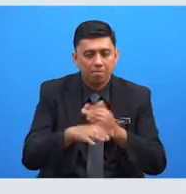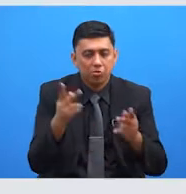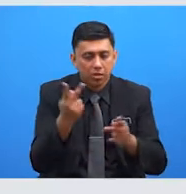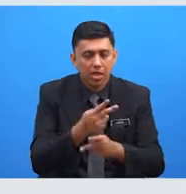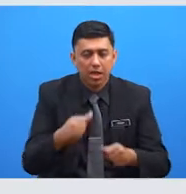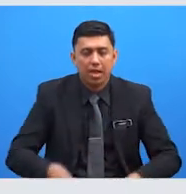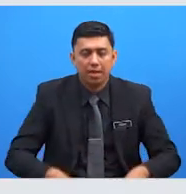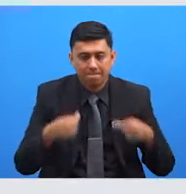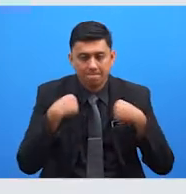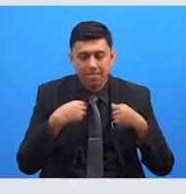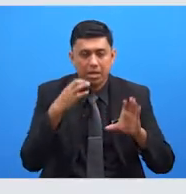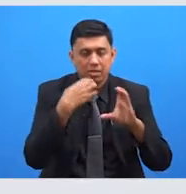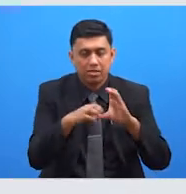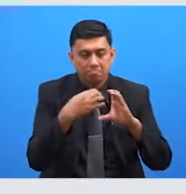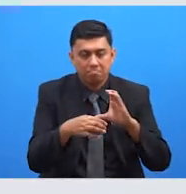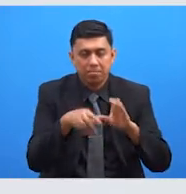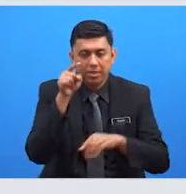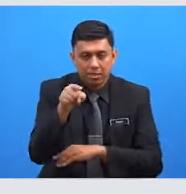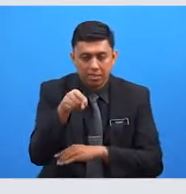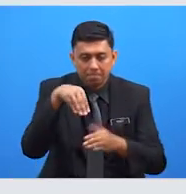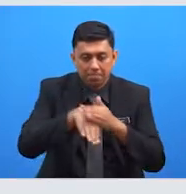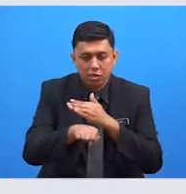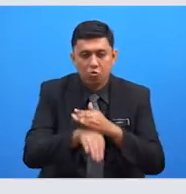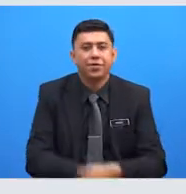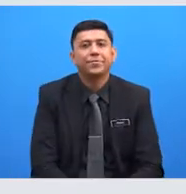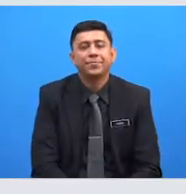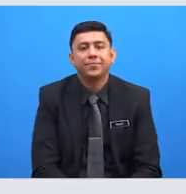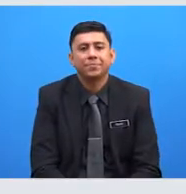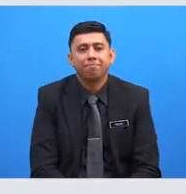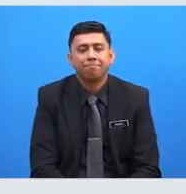Masukkan alamat email dan klik pada butang masuk.